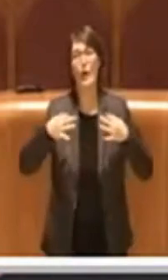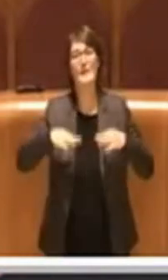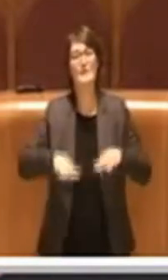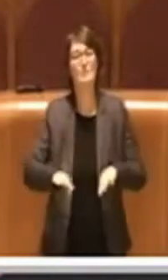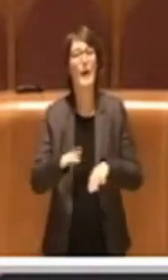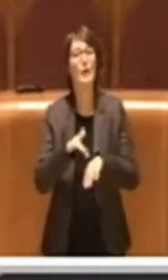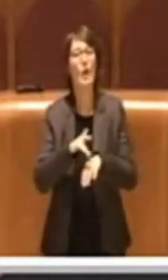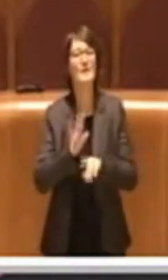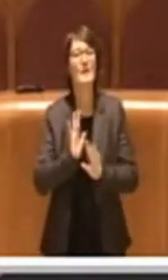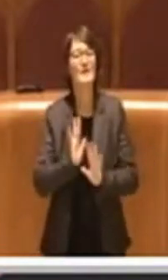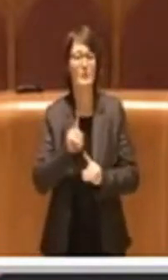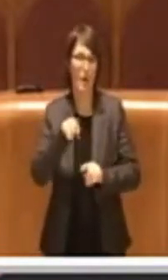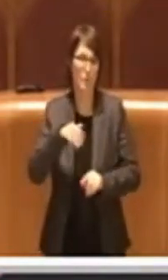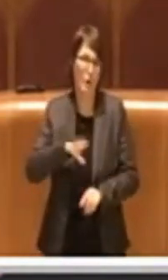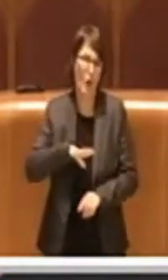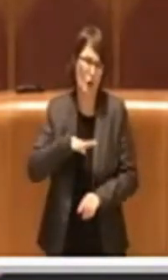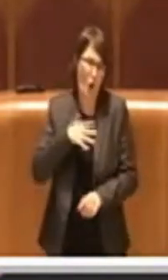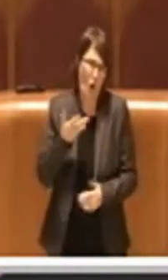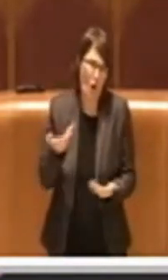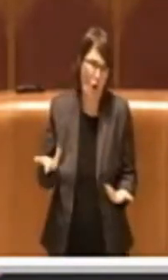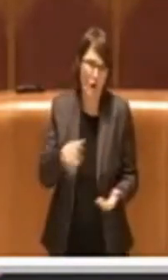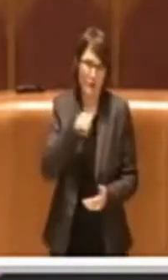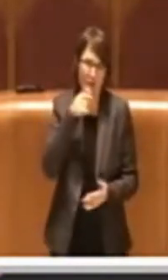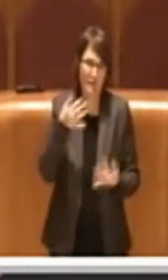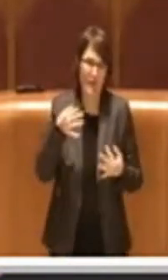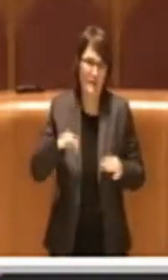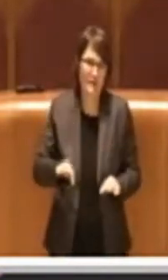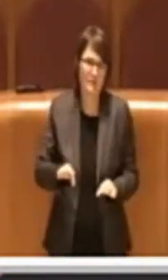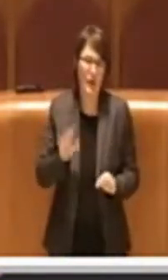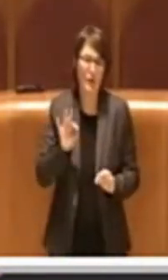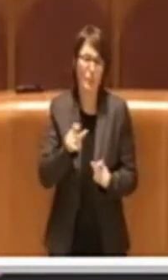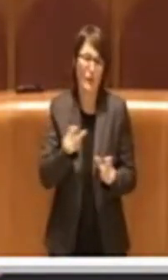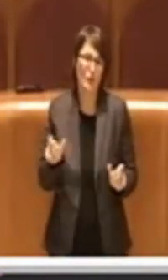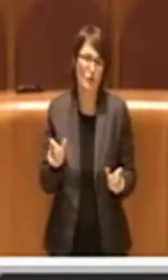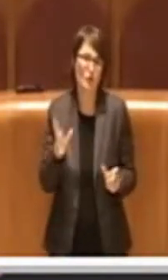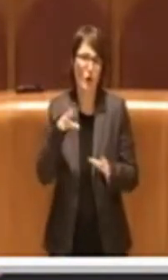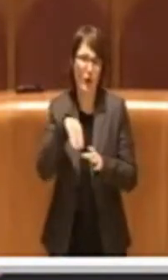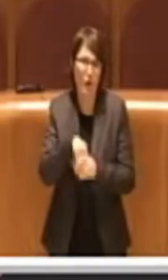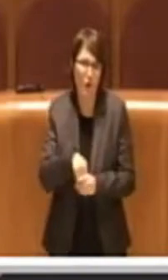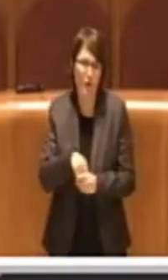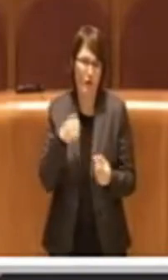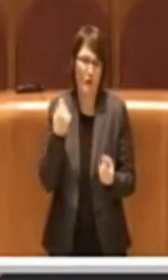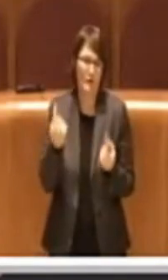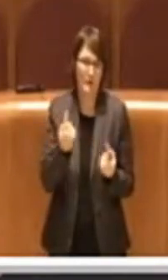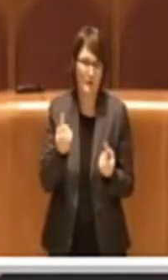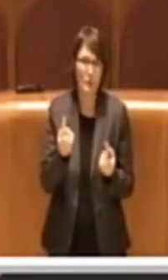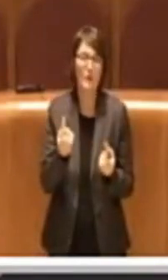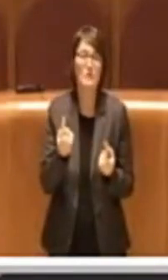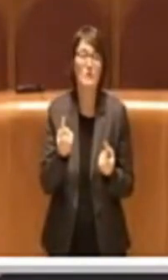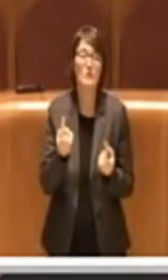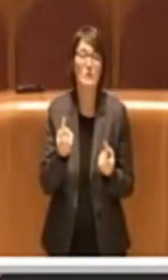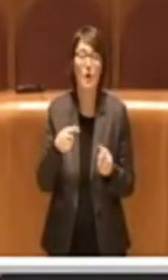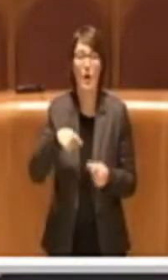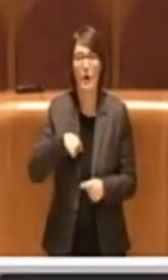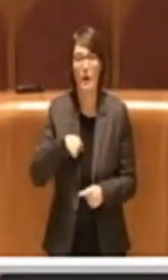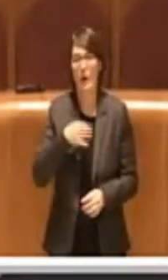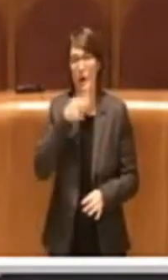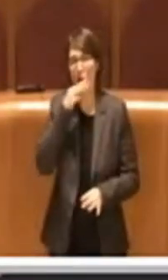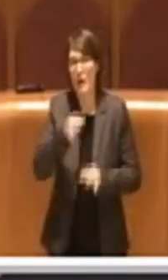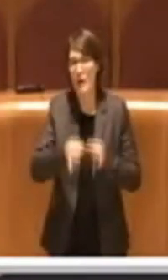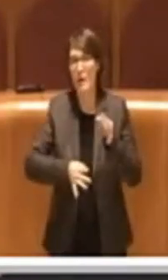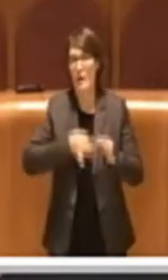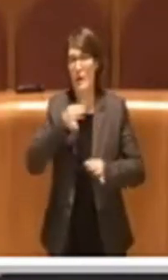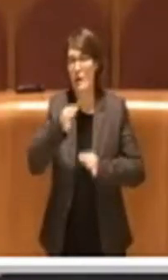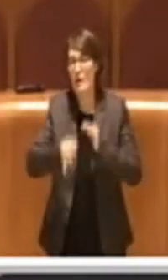e chiaramente anche del dolore delle persone che sono coinvolte, nella questione. E mi sono dilungata su questo